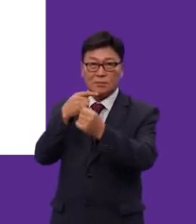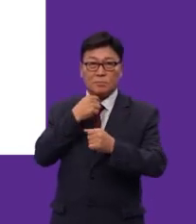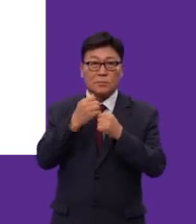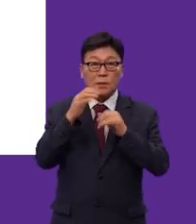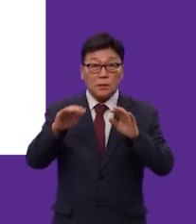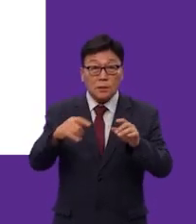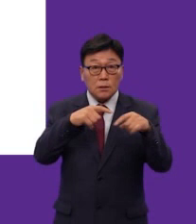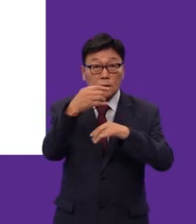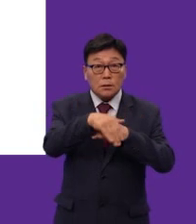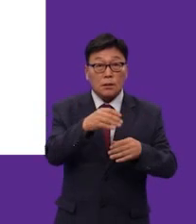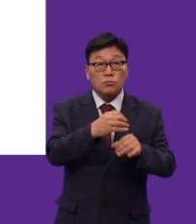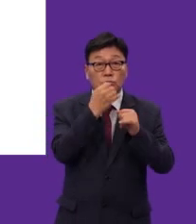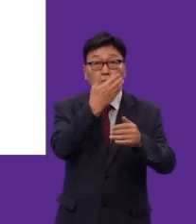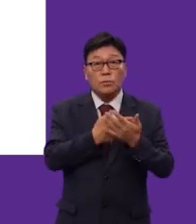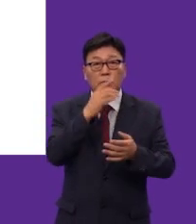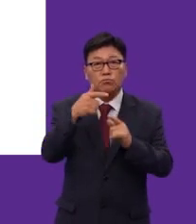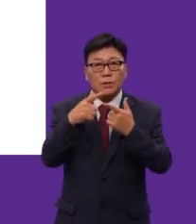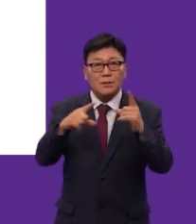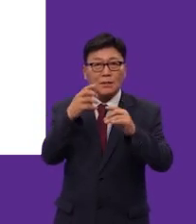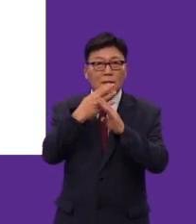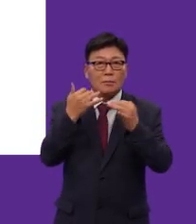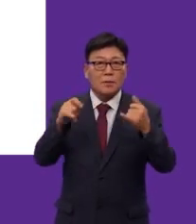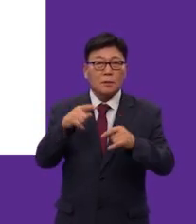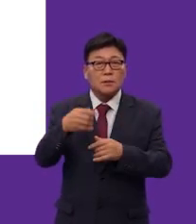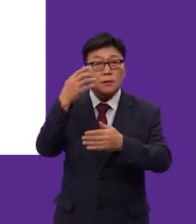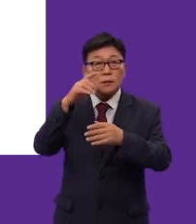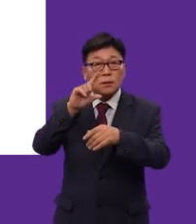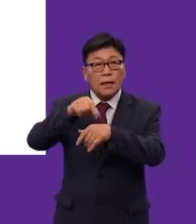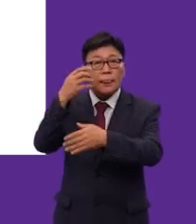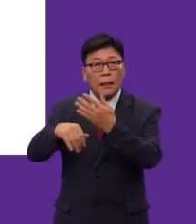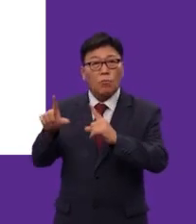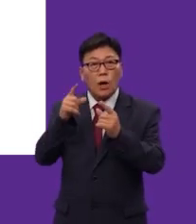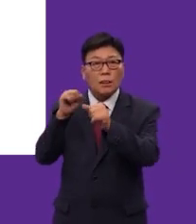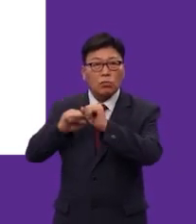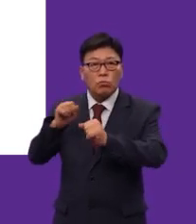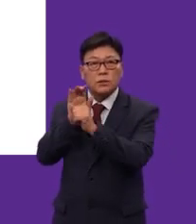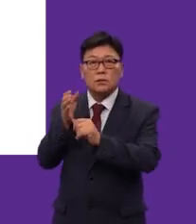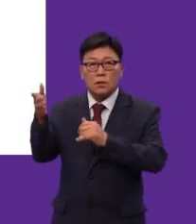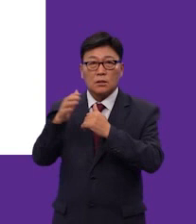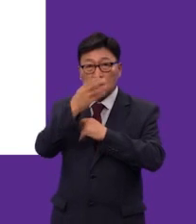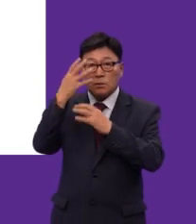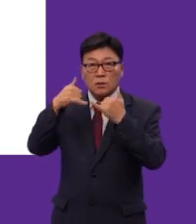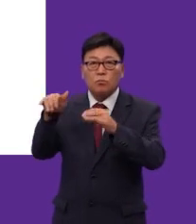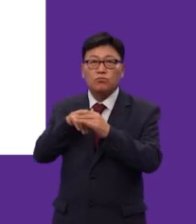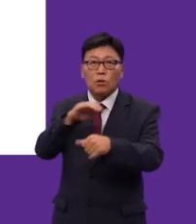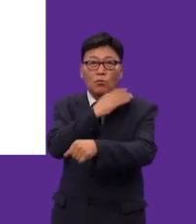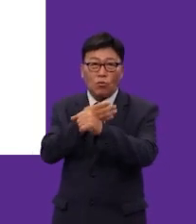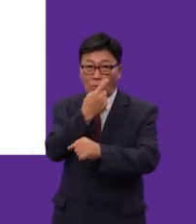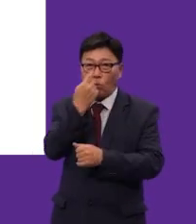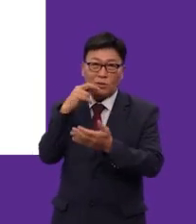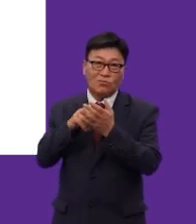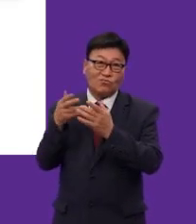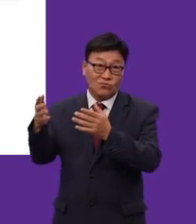본 정책의 골자는 부산에 거주 중인 청년들에게 여가 활동비를 지원하여 청년들의 문화권을 보장하자는